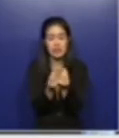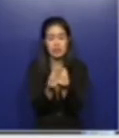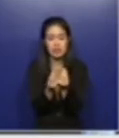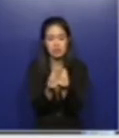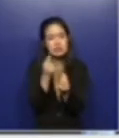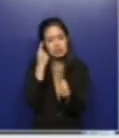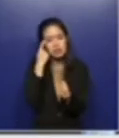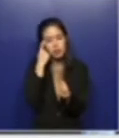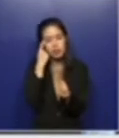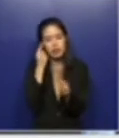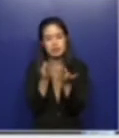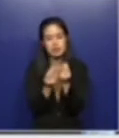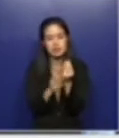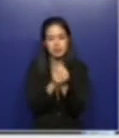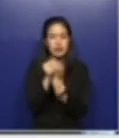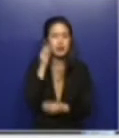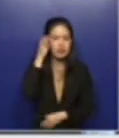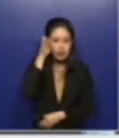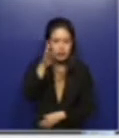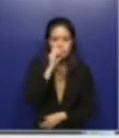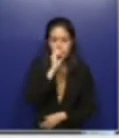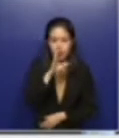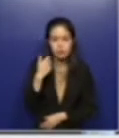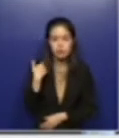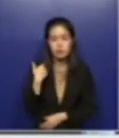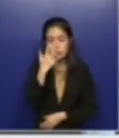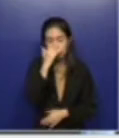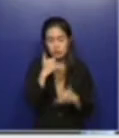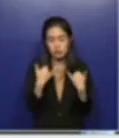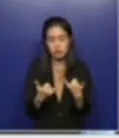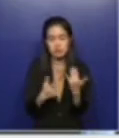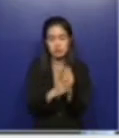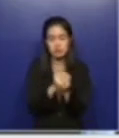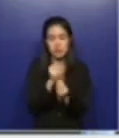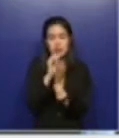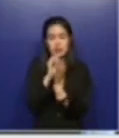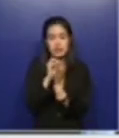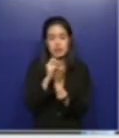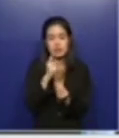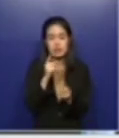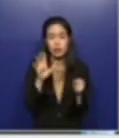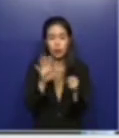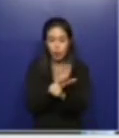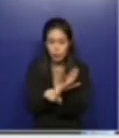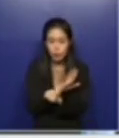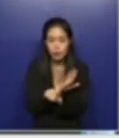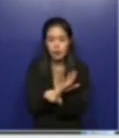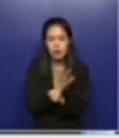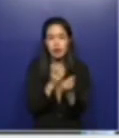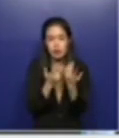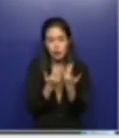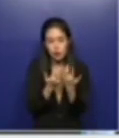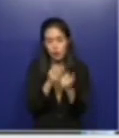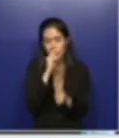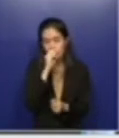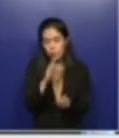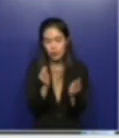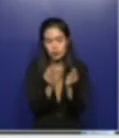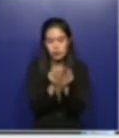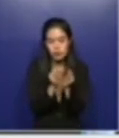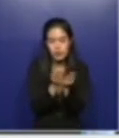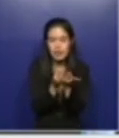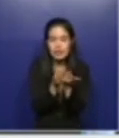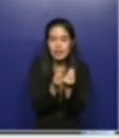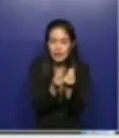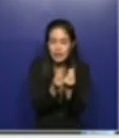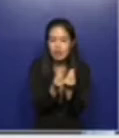คงจะออกครับว่าแค่7วันที่ระยองกำลังจะฟื้นเนี่ยผ่อนคลายระยะที่5มากำลังดำเนินกิจกรรมทุกอย่างเนี่ย